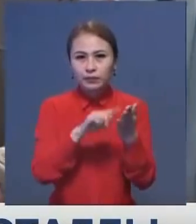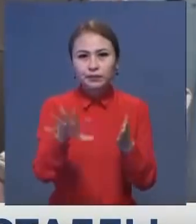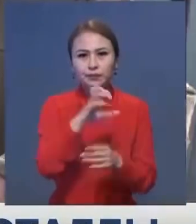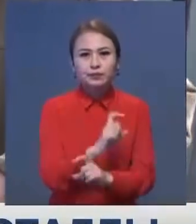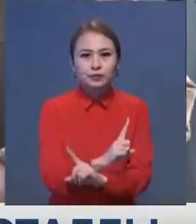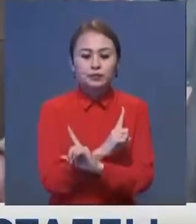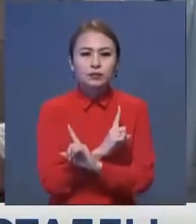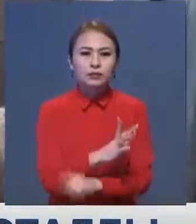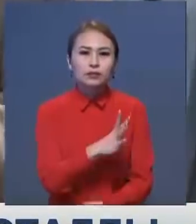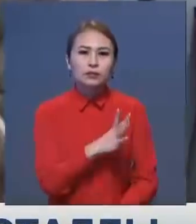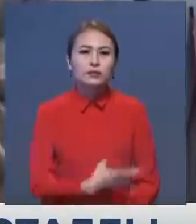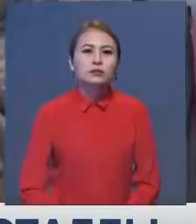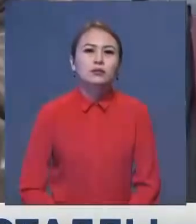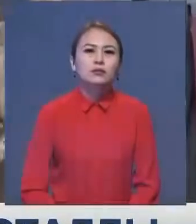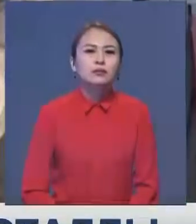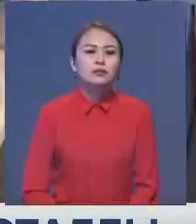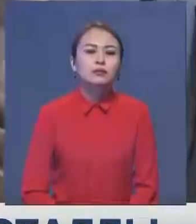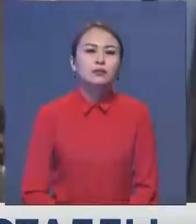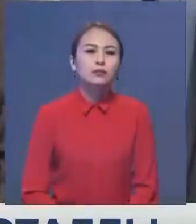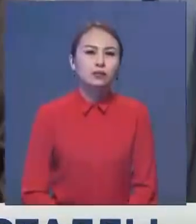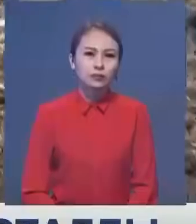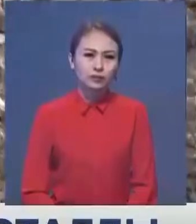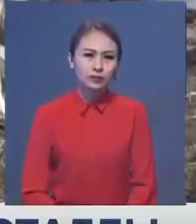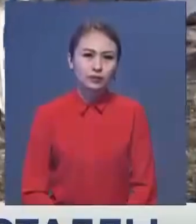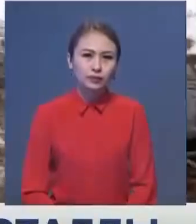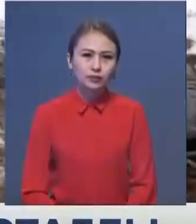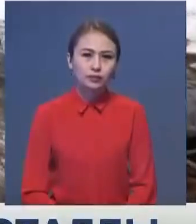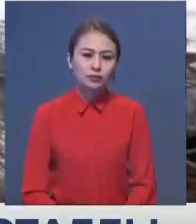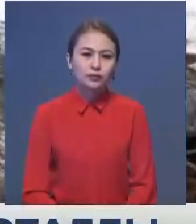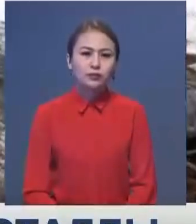аса құс қырылып қалған еді.